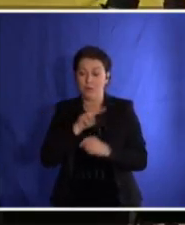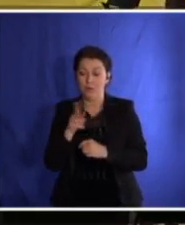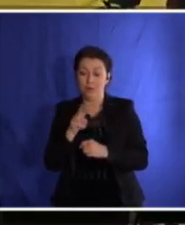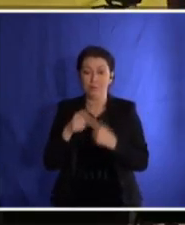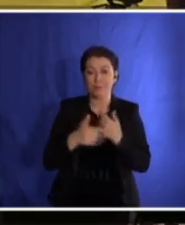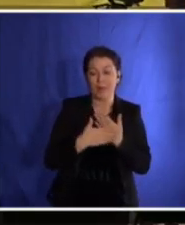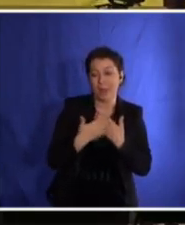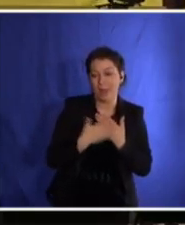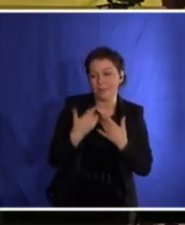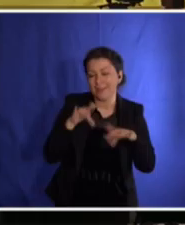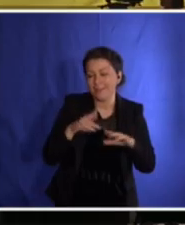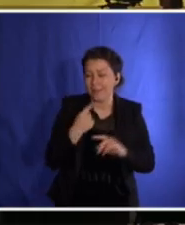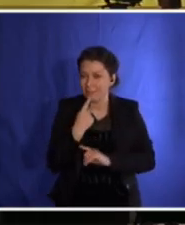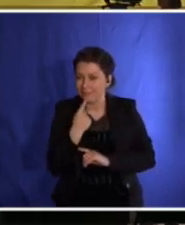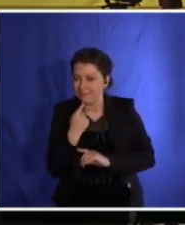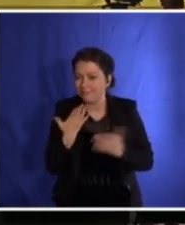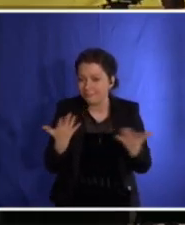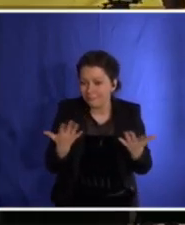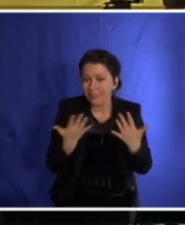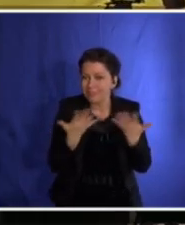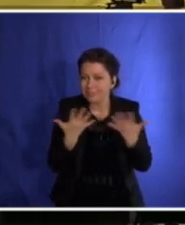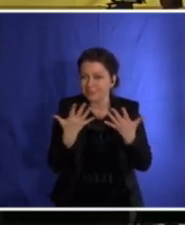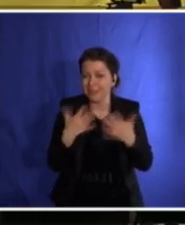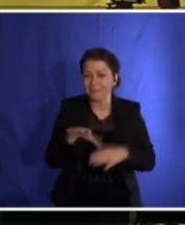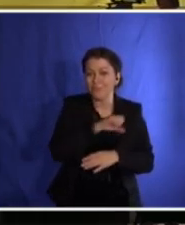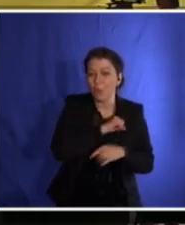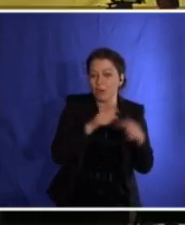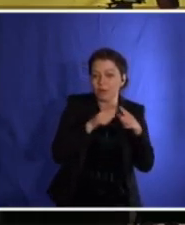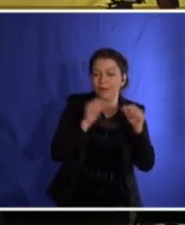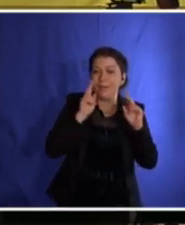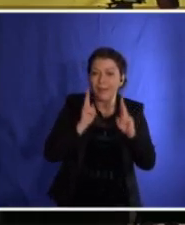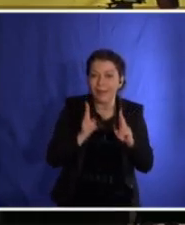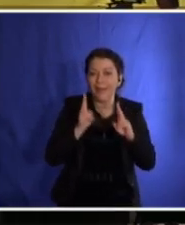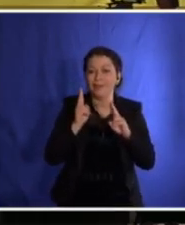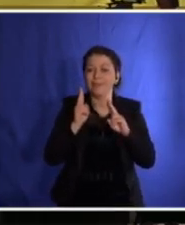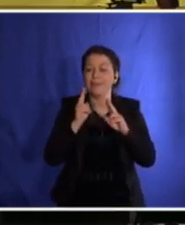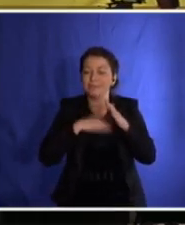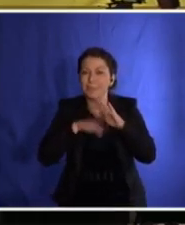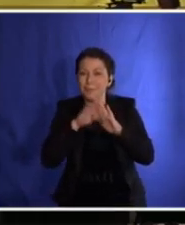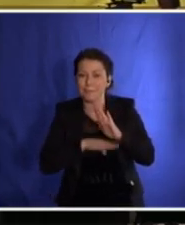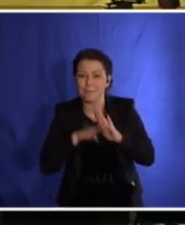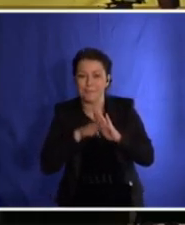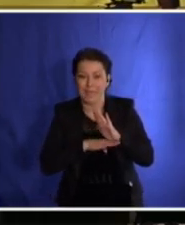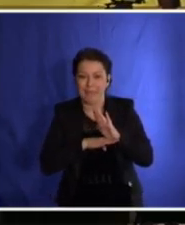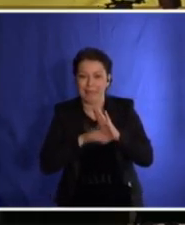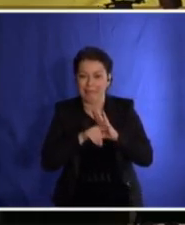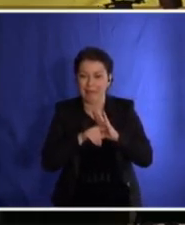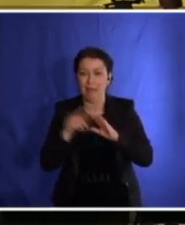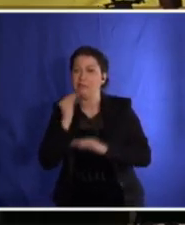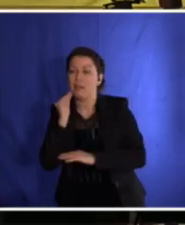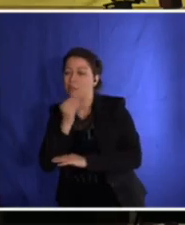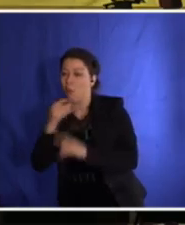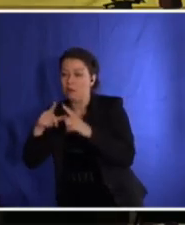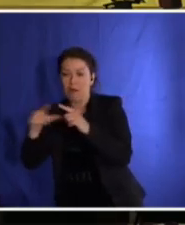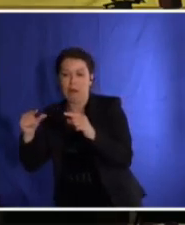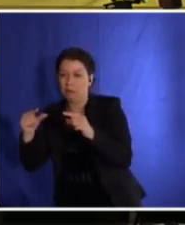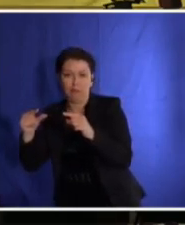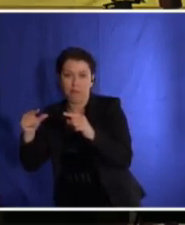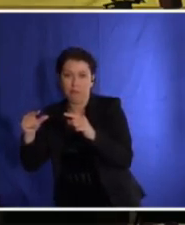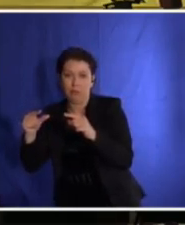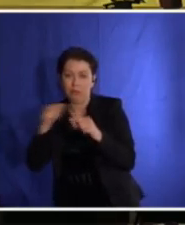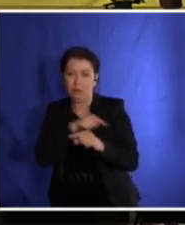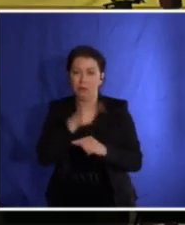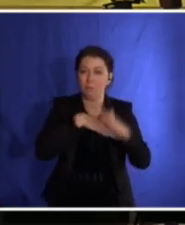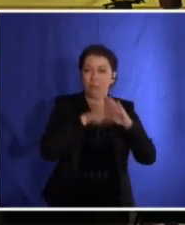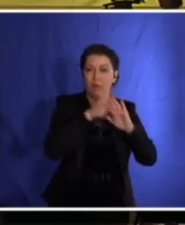Schmankerl, dass man mit der Vorteilskarte billiger fährt als mit der Seniorenkarte.